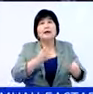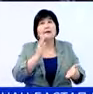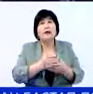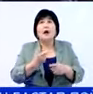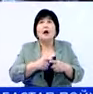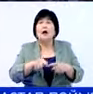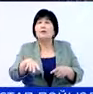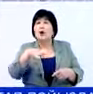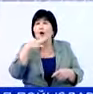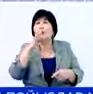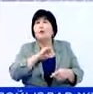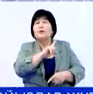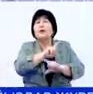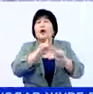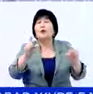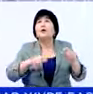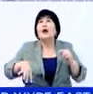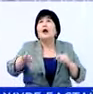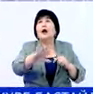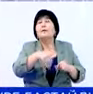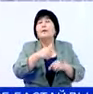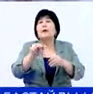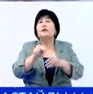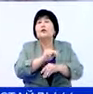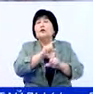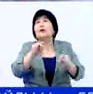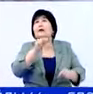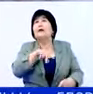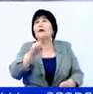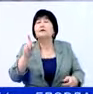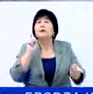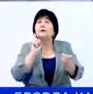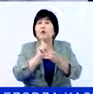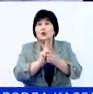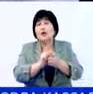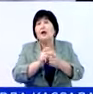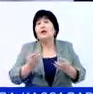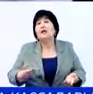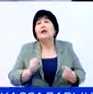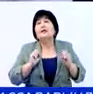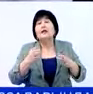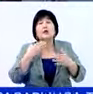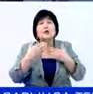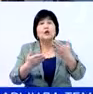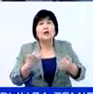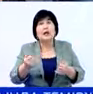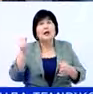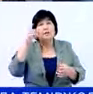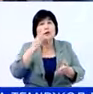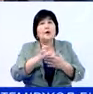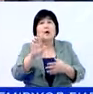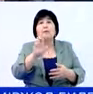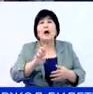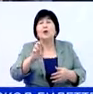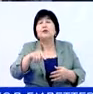Ал мынау көпбейінді аурухана аймақ басшысы емдеу мекемесінің қызметкерлерімен жүздесіп, хал жағдайларын сұрады. Белгілі болғандай,